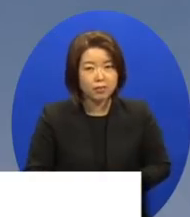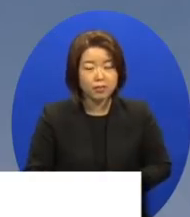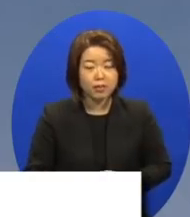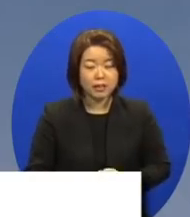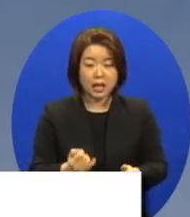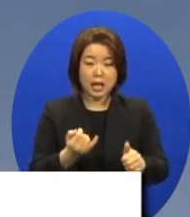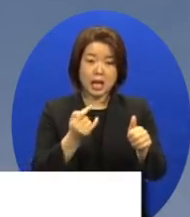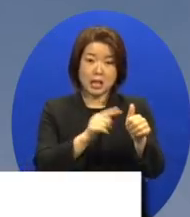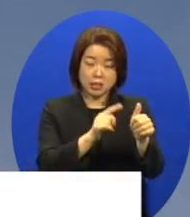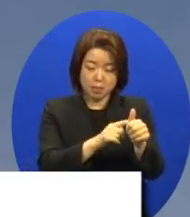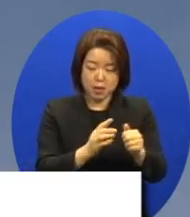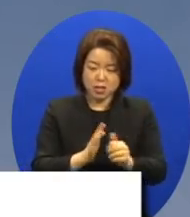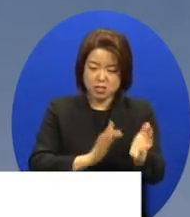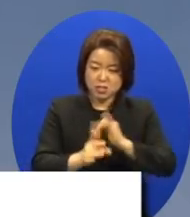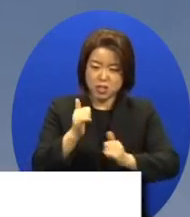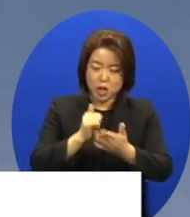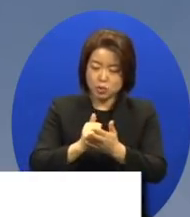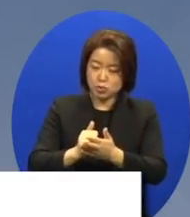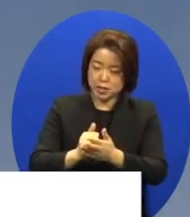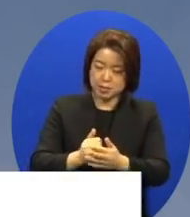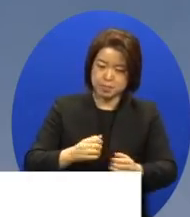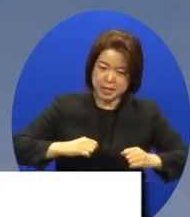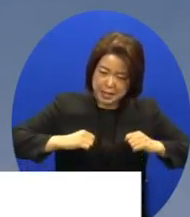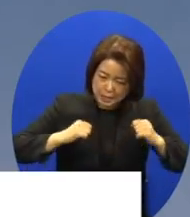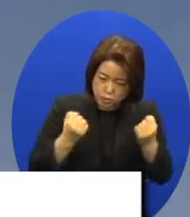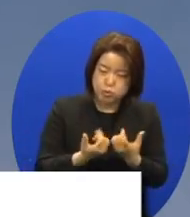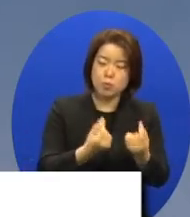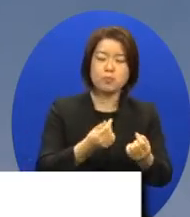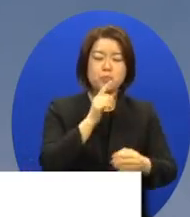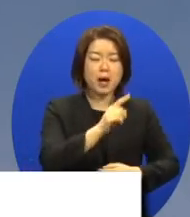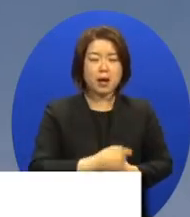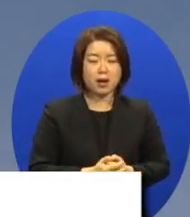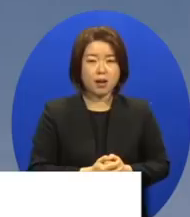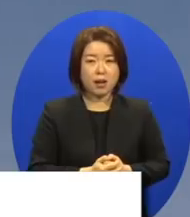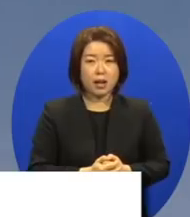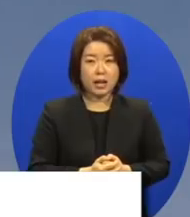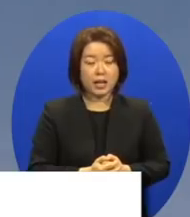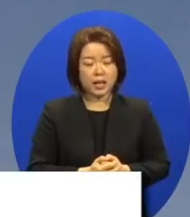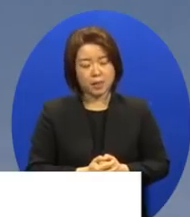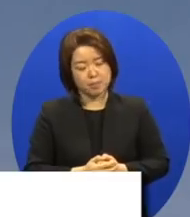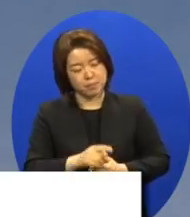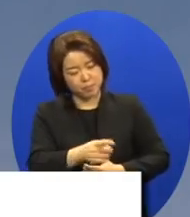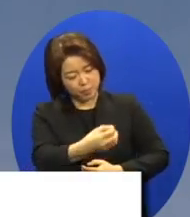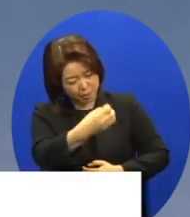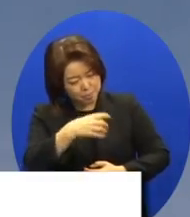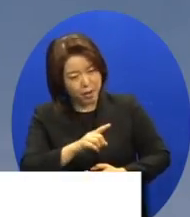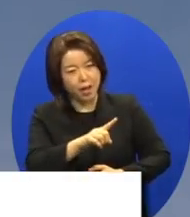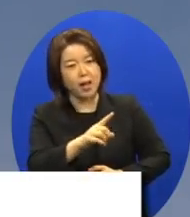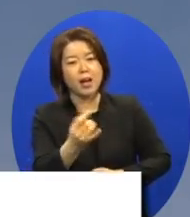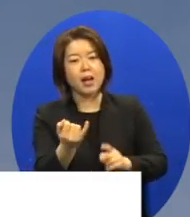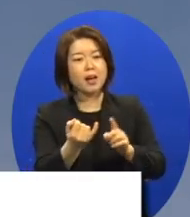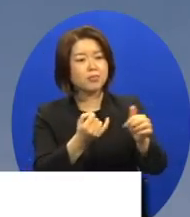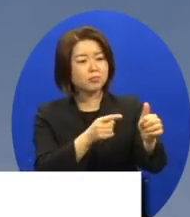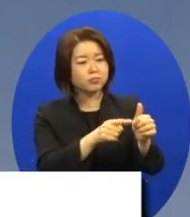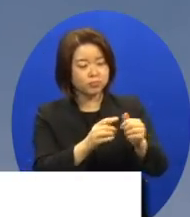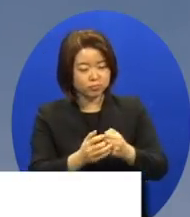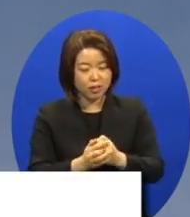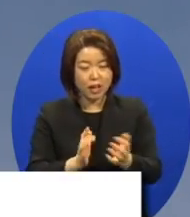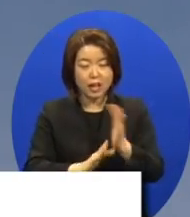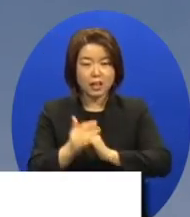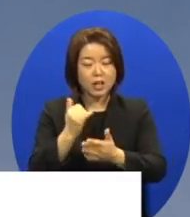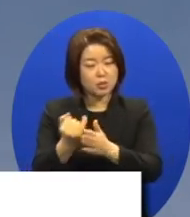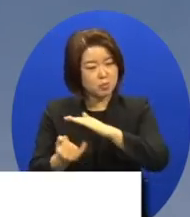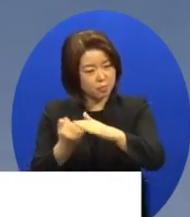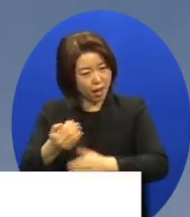남편을 예수님께 하듯이 순종 하라 그랬잖아 아니 이렇게 말하는 당신이 예수님처럼 아내를